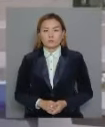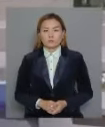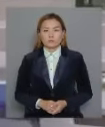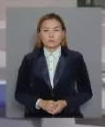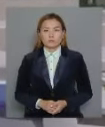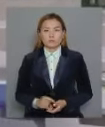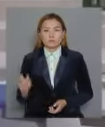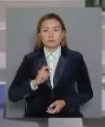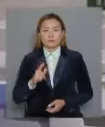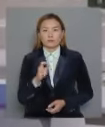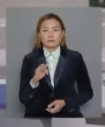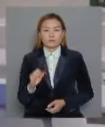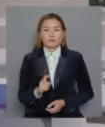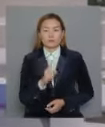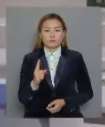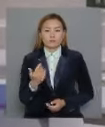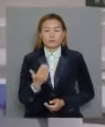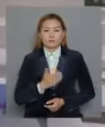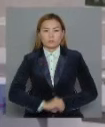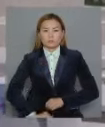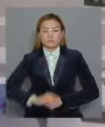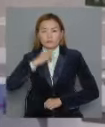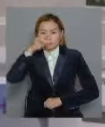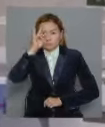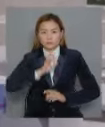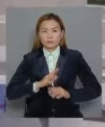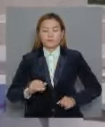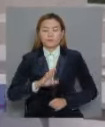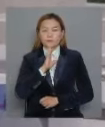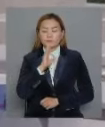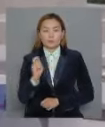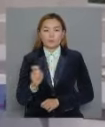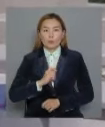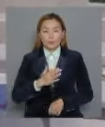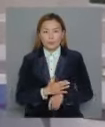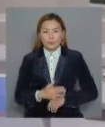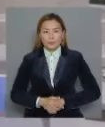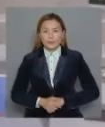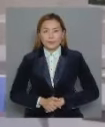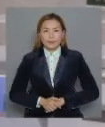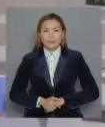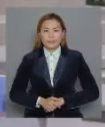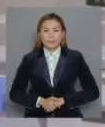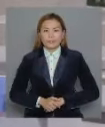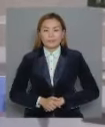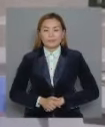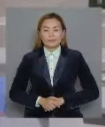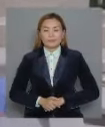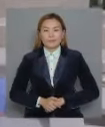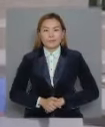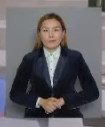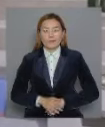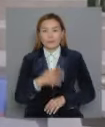деп, Хиуаз Доспанова сияқты қазақтың қаһарман қызы болсын деп, қыз болсын деген мағынада қойылды. Мен